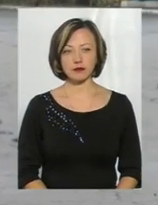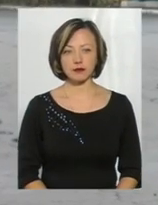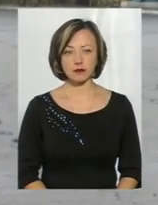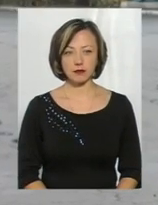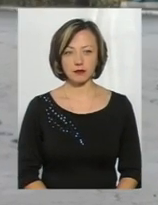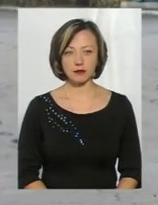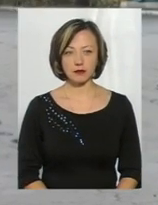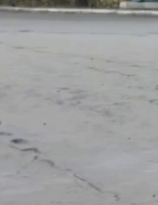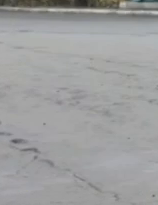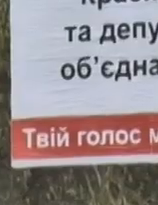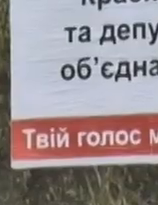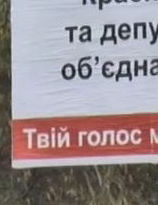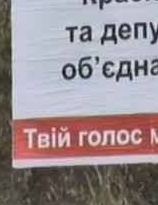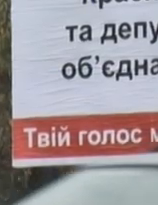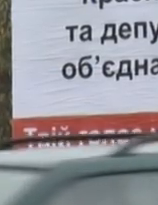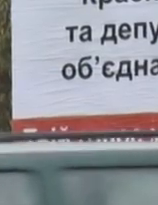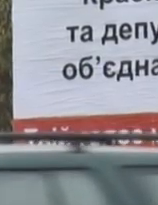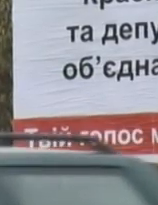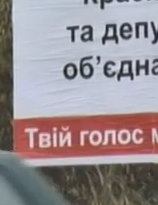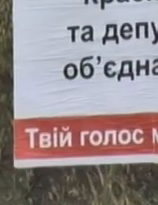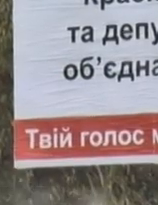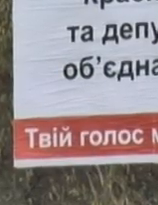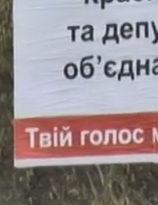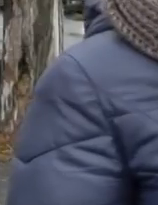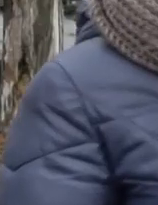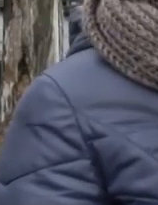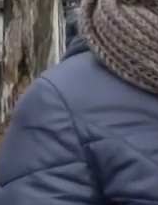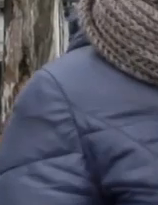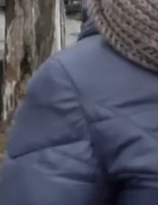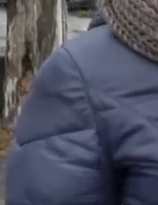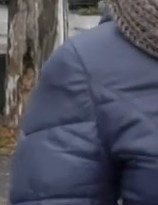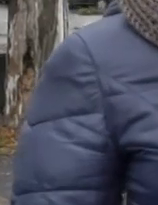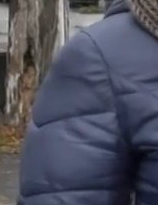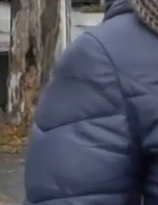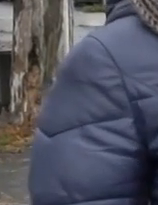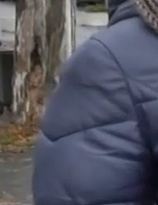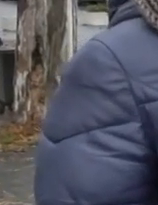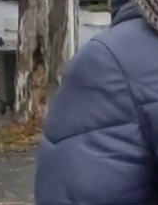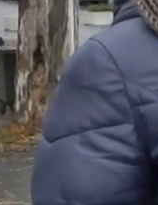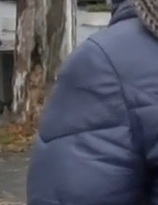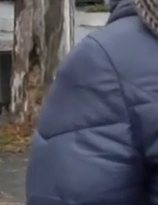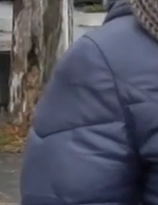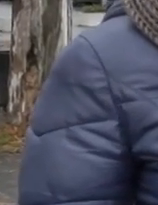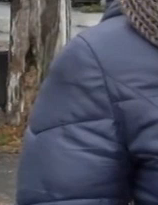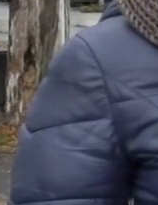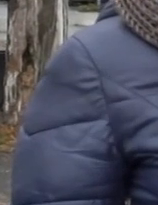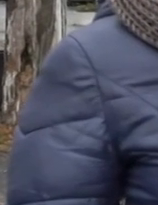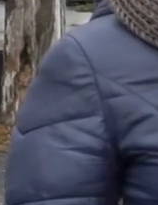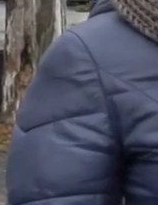Красилів передчутті виборів. На них у місцевих жителів великі сподівання. Я думаю, в першу чергу зрушення мають бути в кращу сторону для